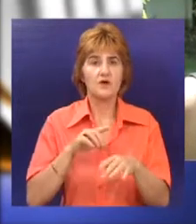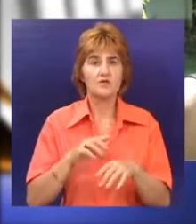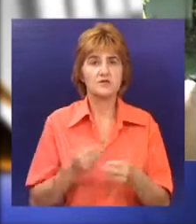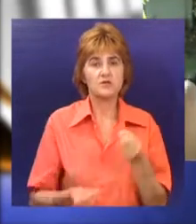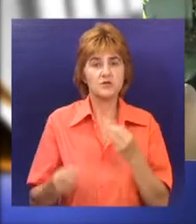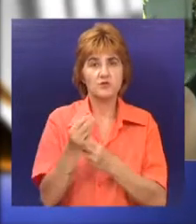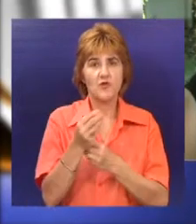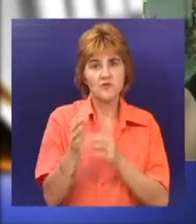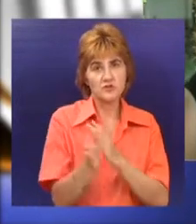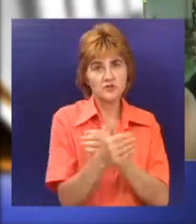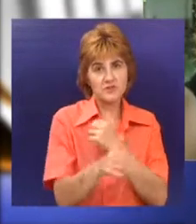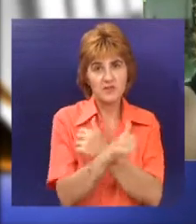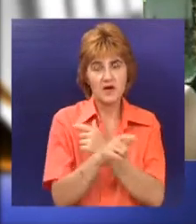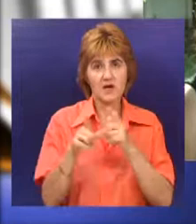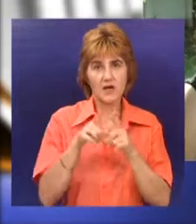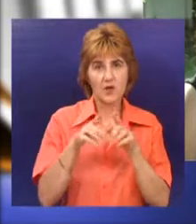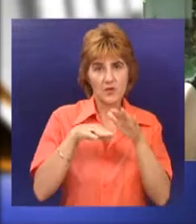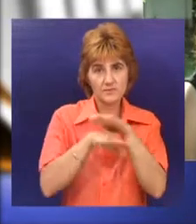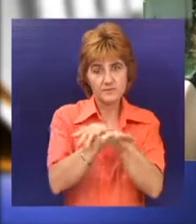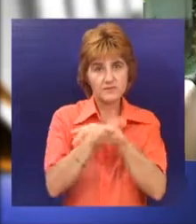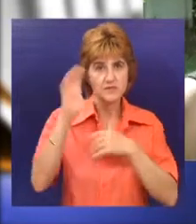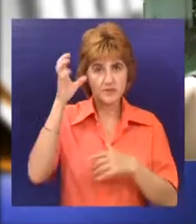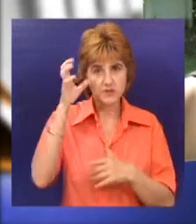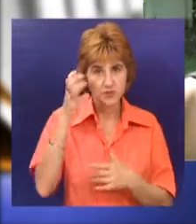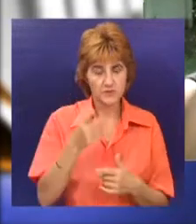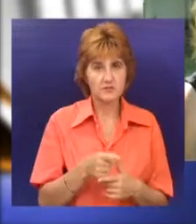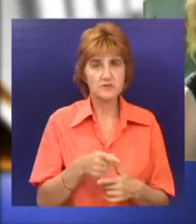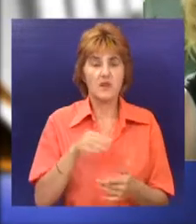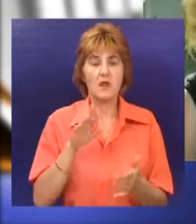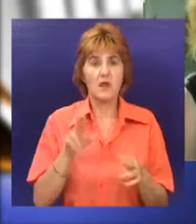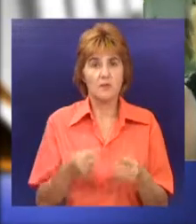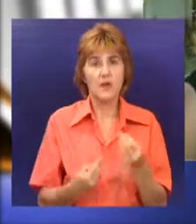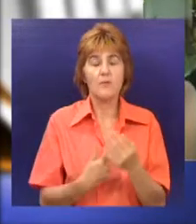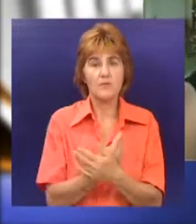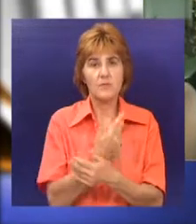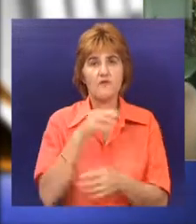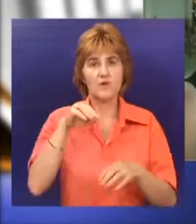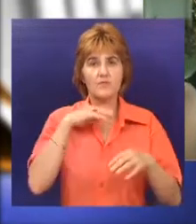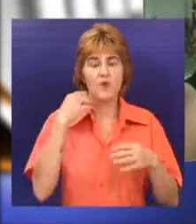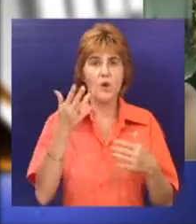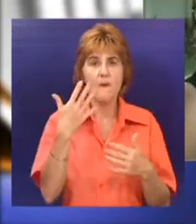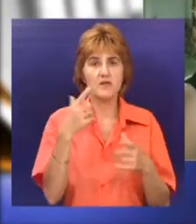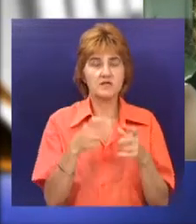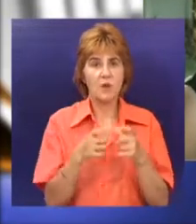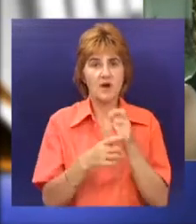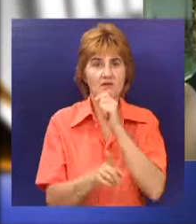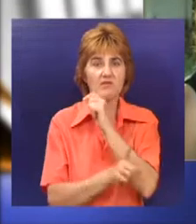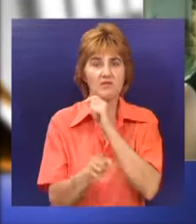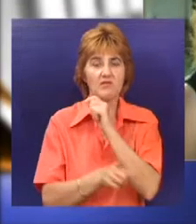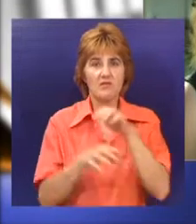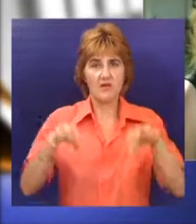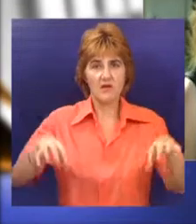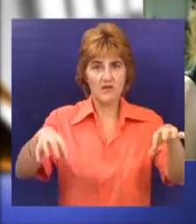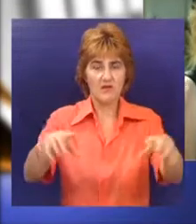više u hladu i ove godine smo posadili preko 50 novih stabala listopadnog drveća i ono je zapravo najzaslužnije